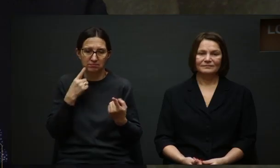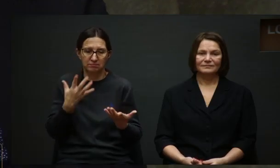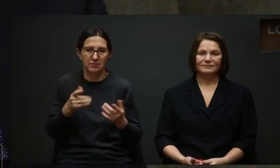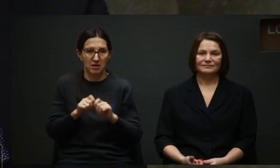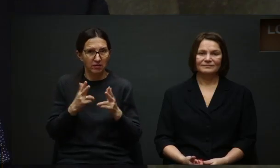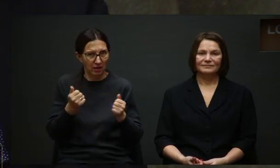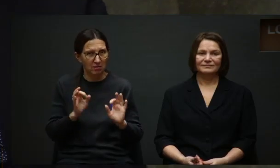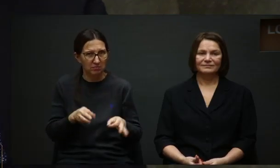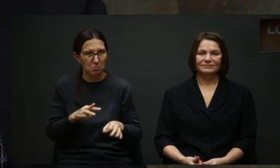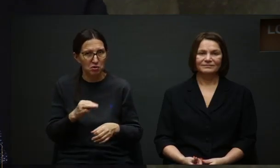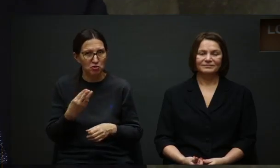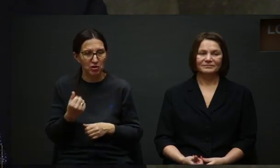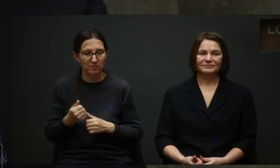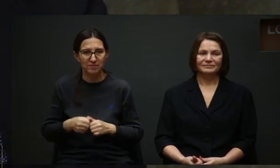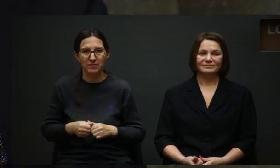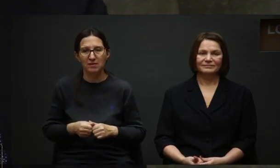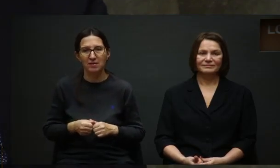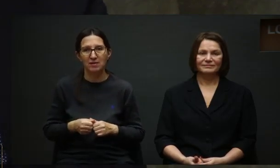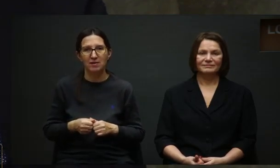Миш?